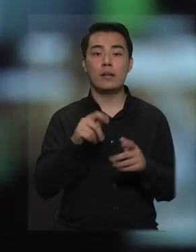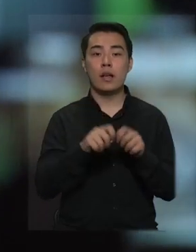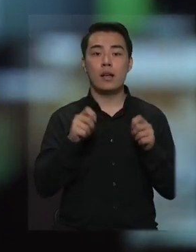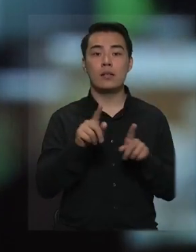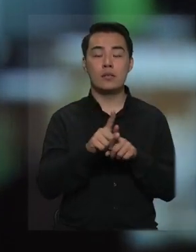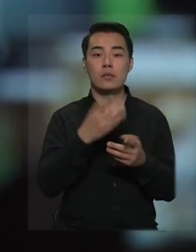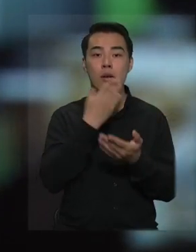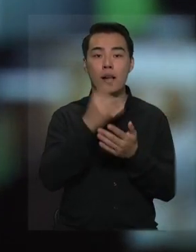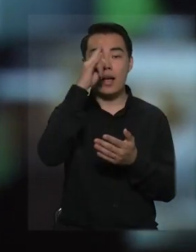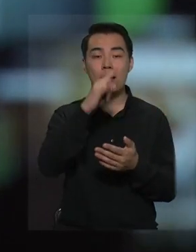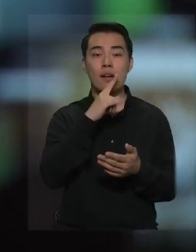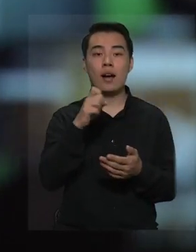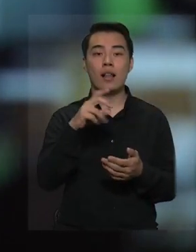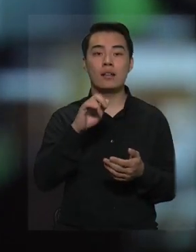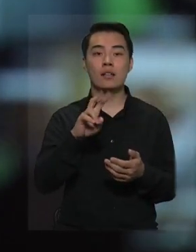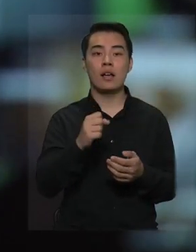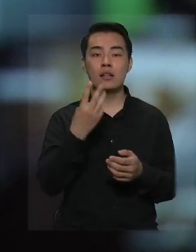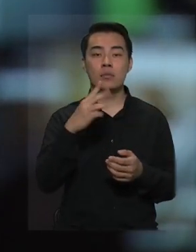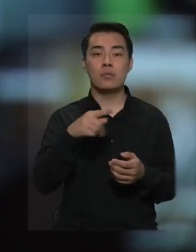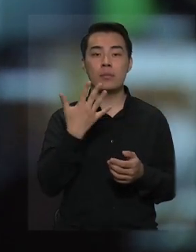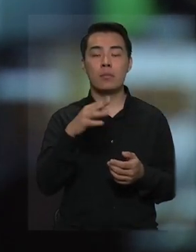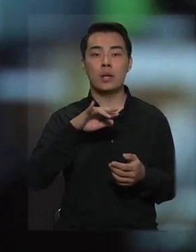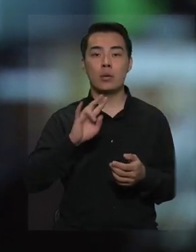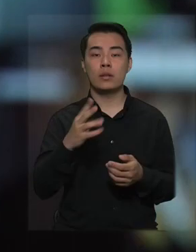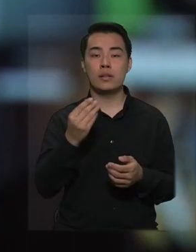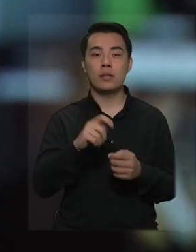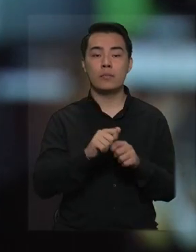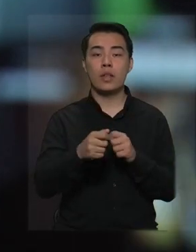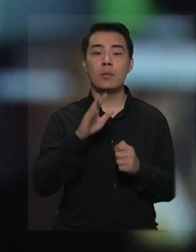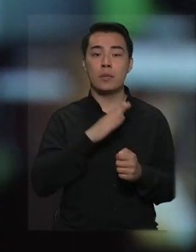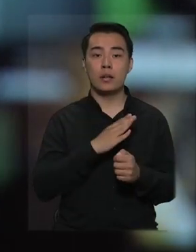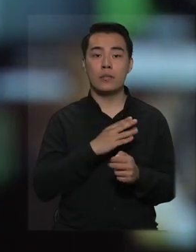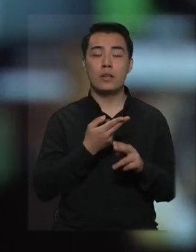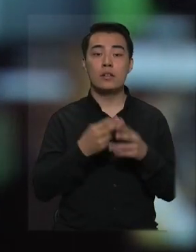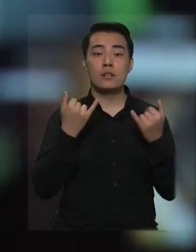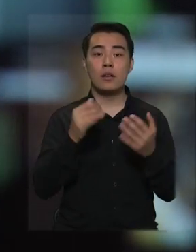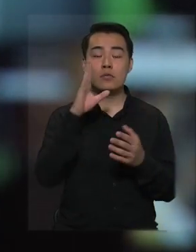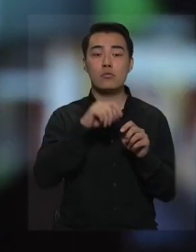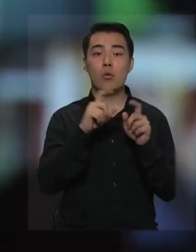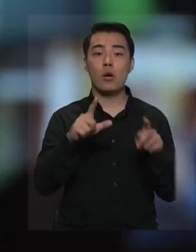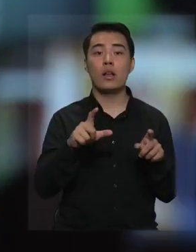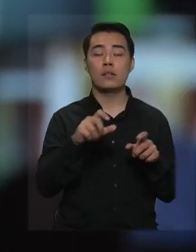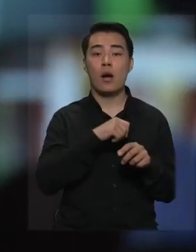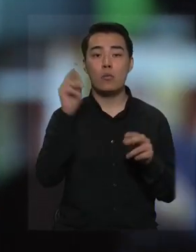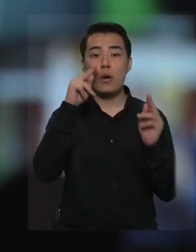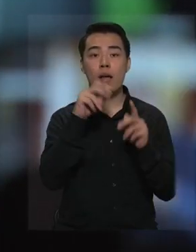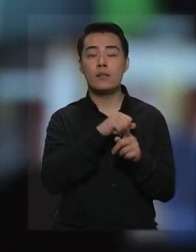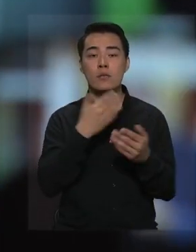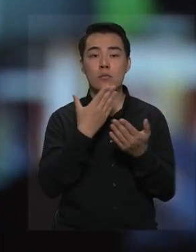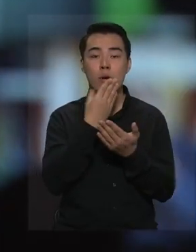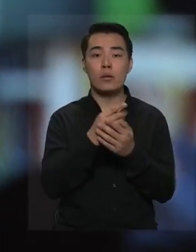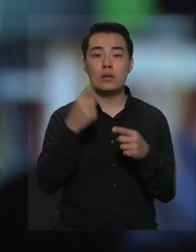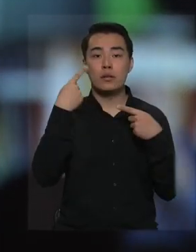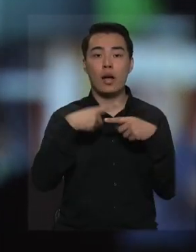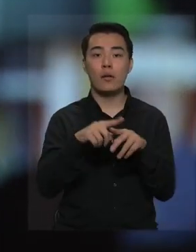из фонда казак халкына выделили более 3,5 миллионов тенге теперь местные школьники благодаря современному